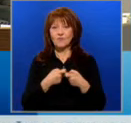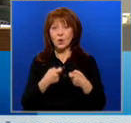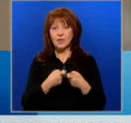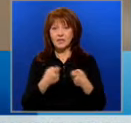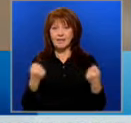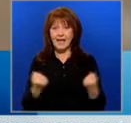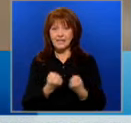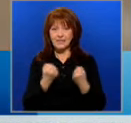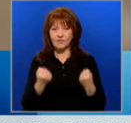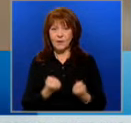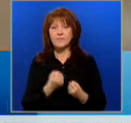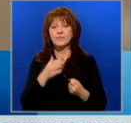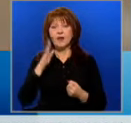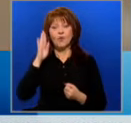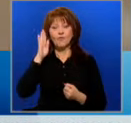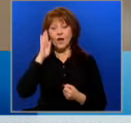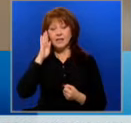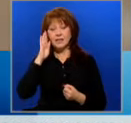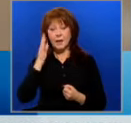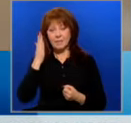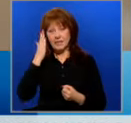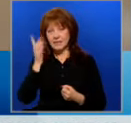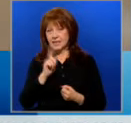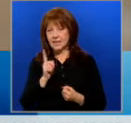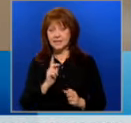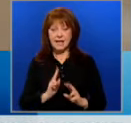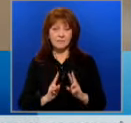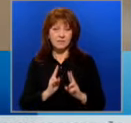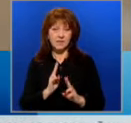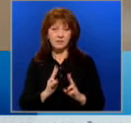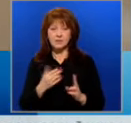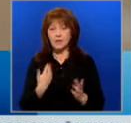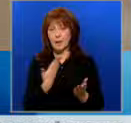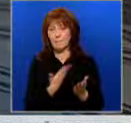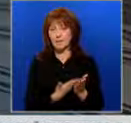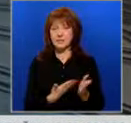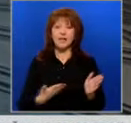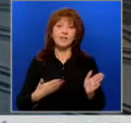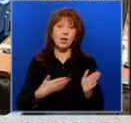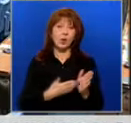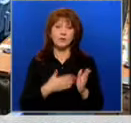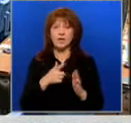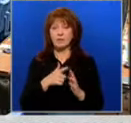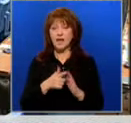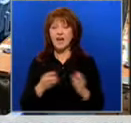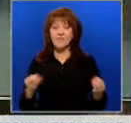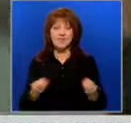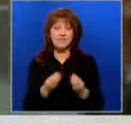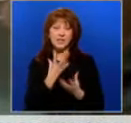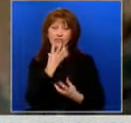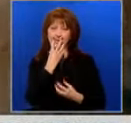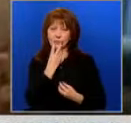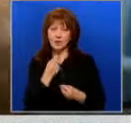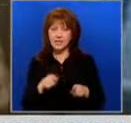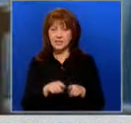с което военният министър не се съгласи и представи контрааргументи. Вижте подробностите. От Възраждане се възмутиха,